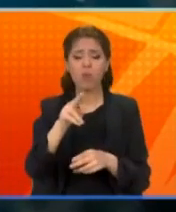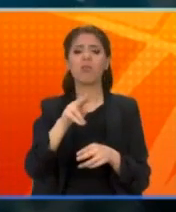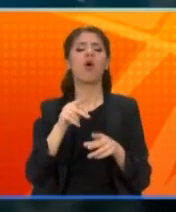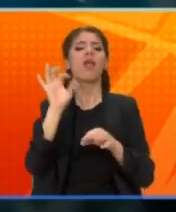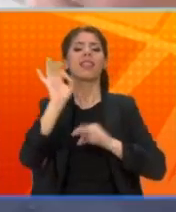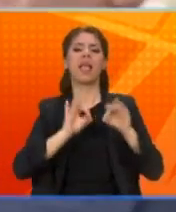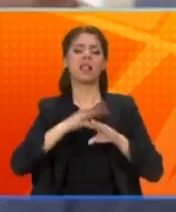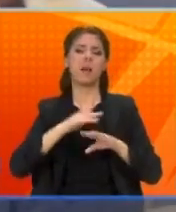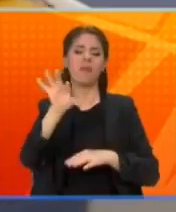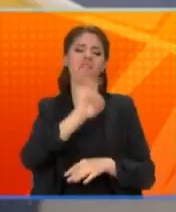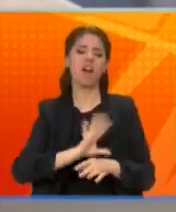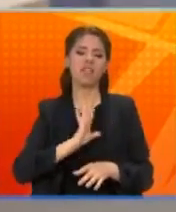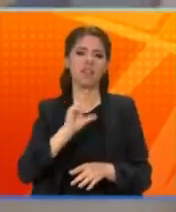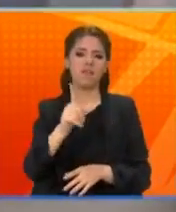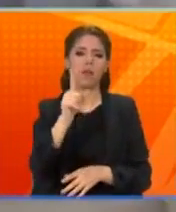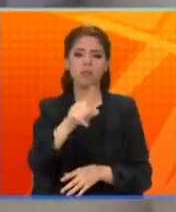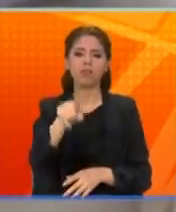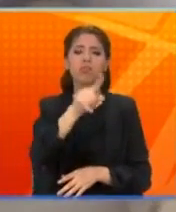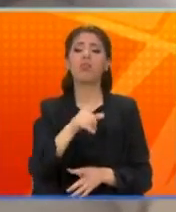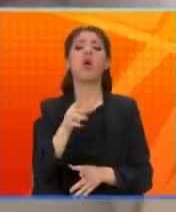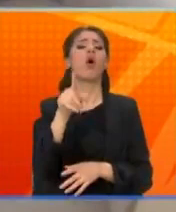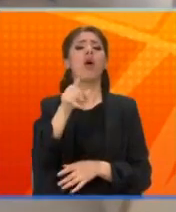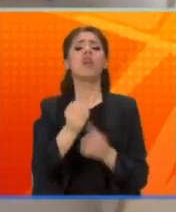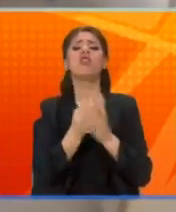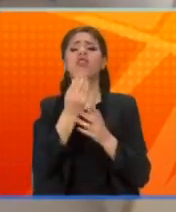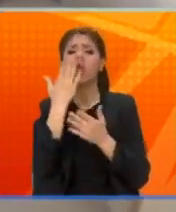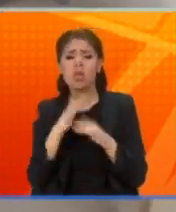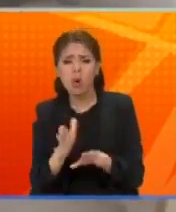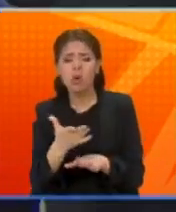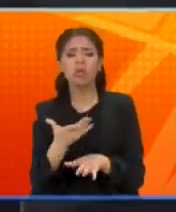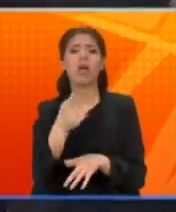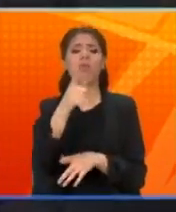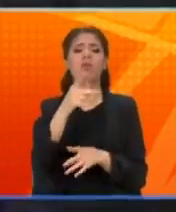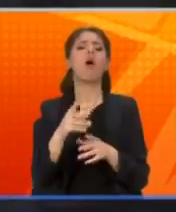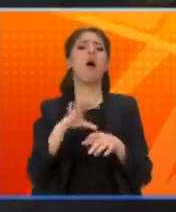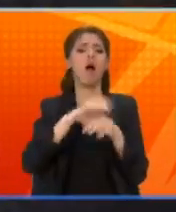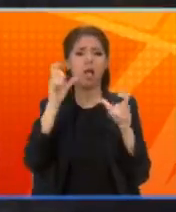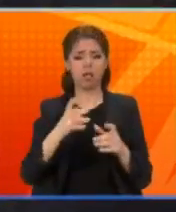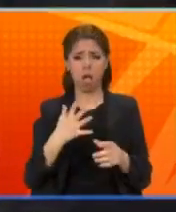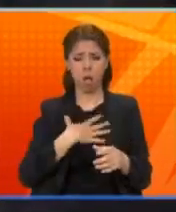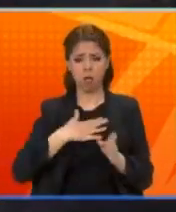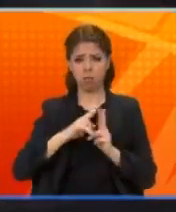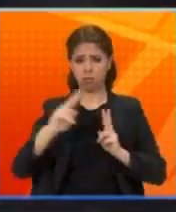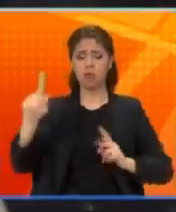yaptırmanızda fayda var. Ancak bu belirtileri taşımıyorsanız hastane önünde birikmek sizi de